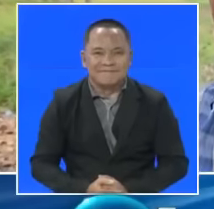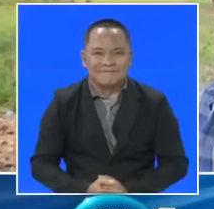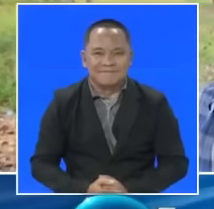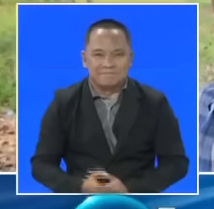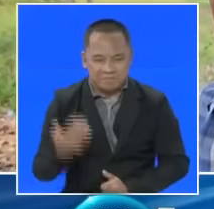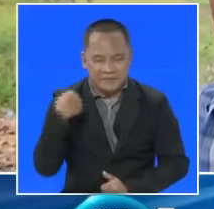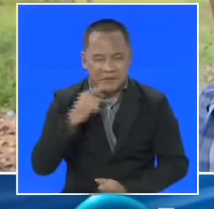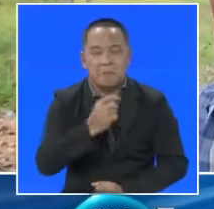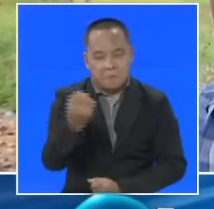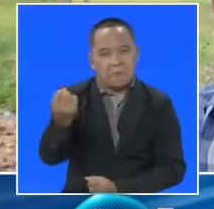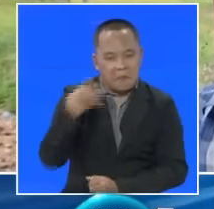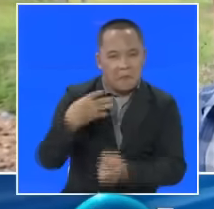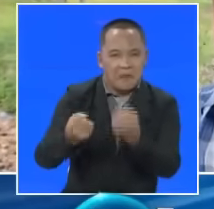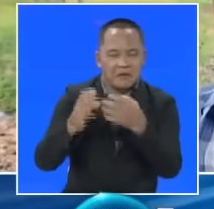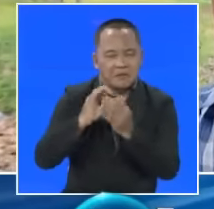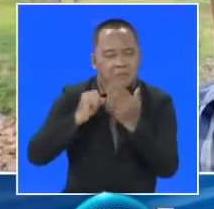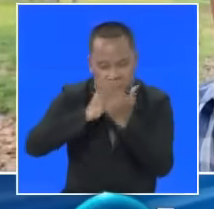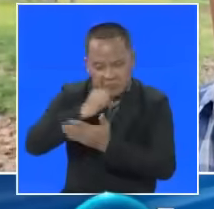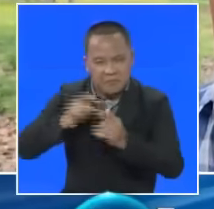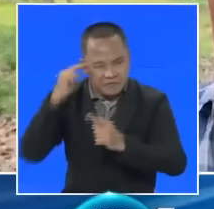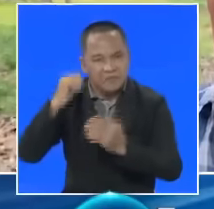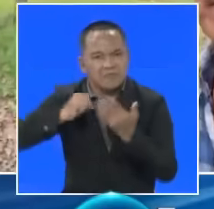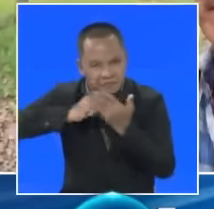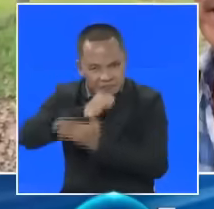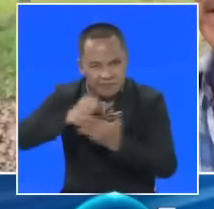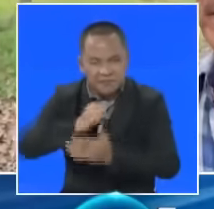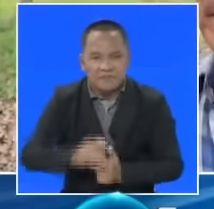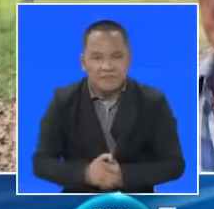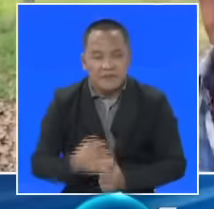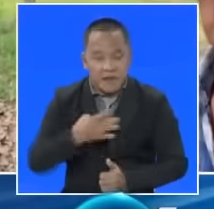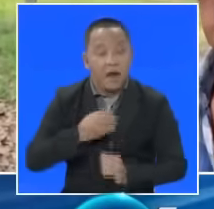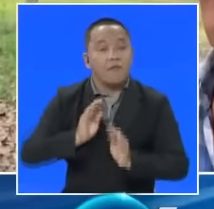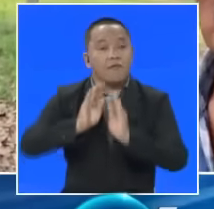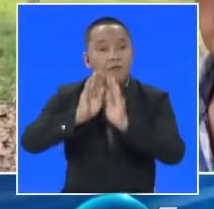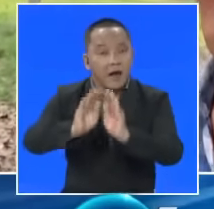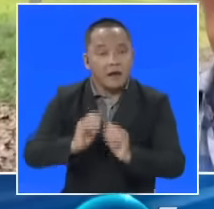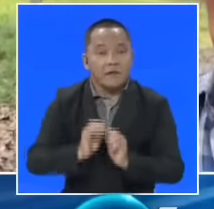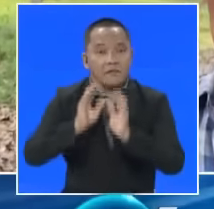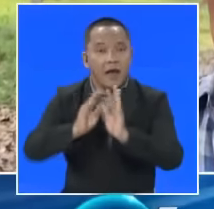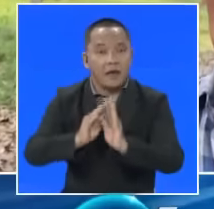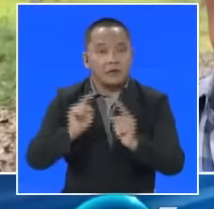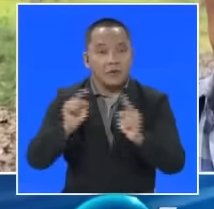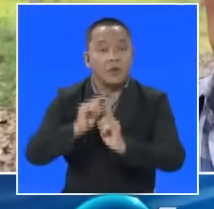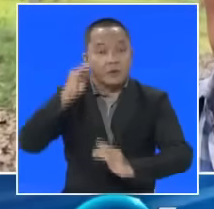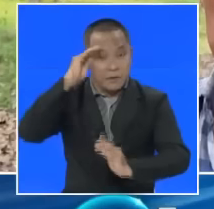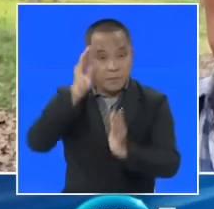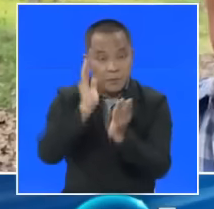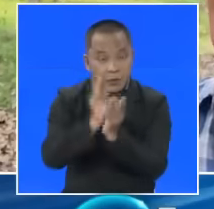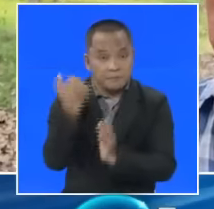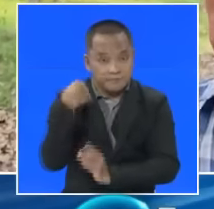ก็มีแต่คนว่ามันเกี่ยวกับยาเสพติด อยากฝากอะไรถึงทางเจ้าหน้าที่ไ